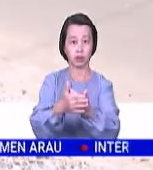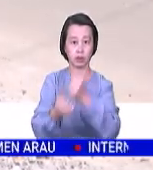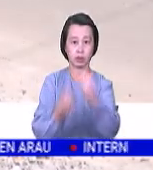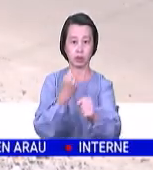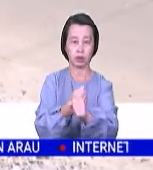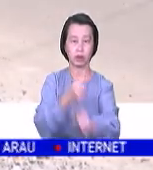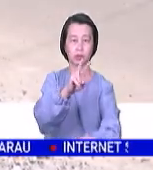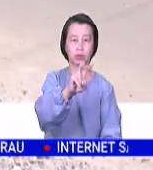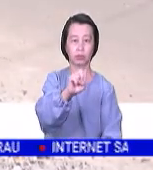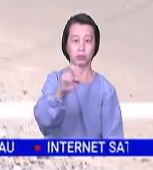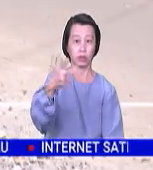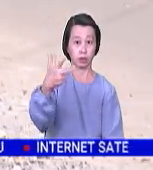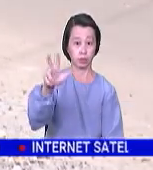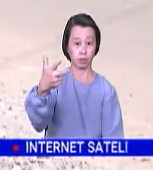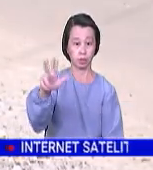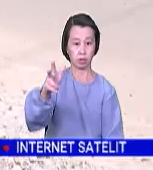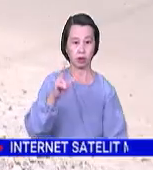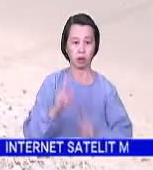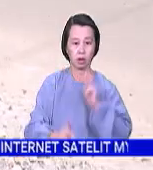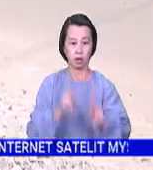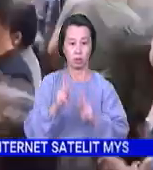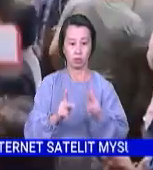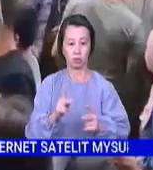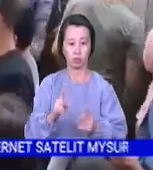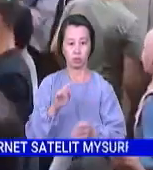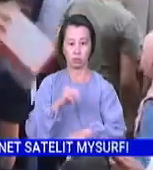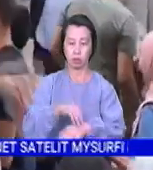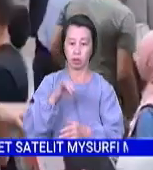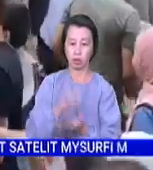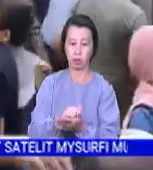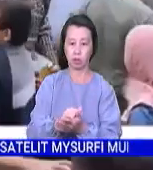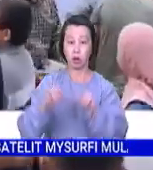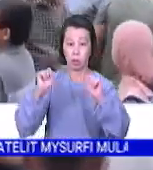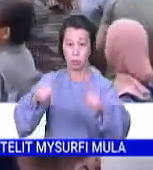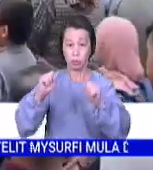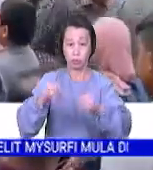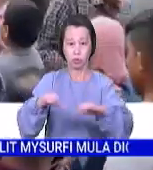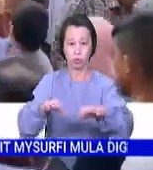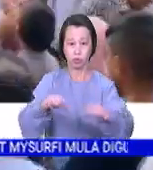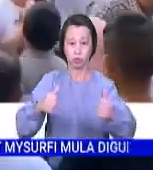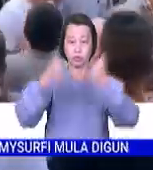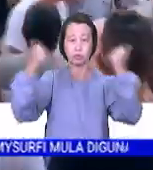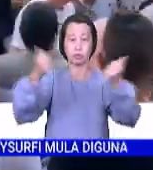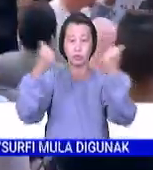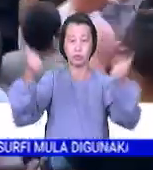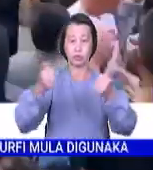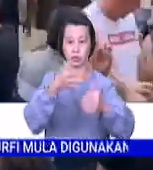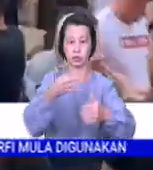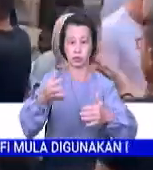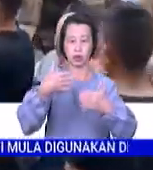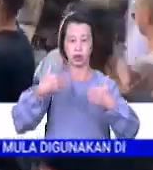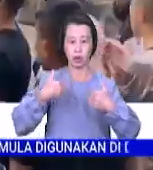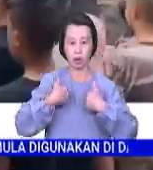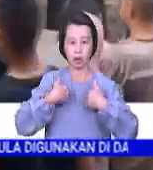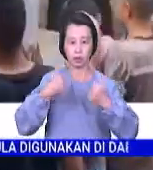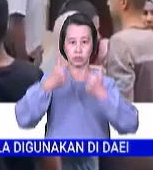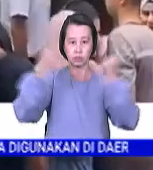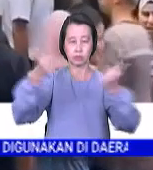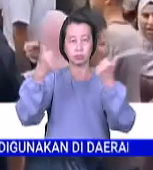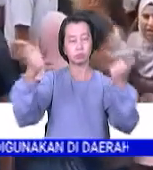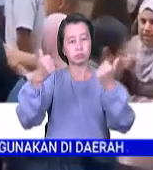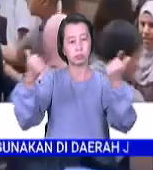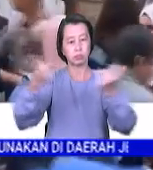tahun 2013, di mana penduduk-penduduk ketika itu lebih berupaya untuk melaksanakan sambutan dan mengadakan